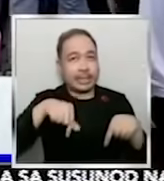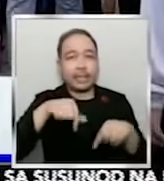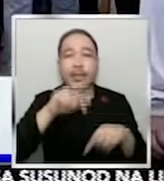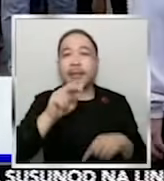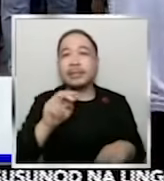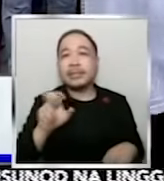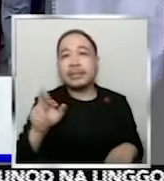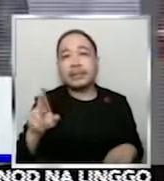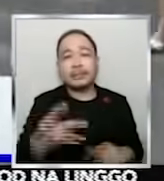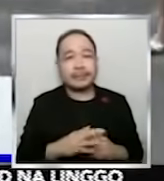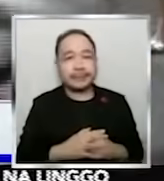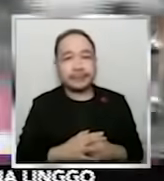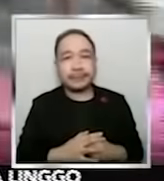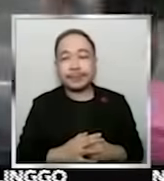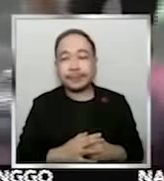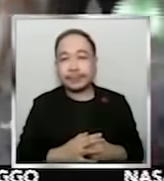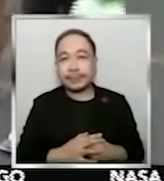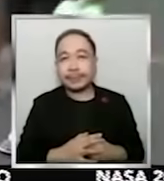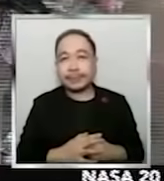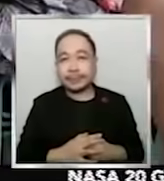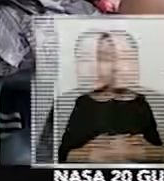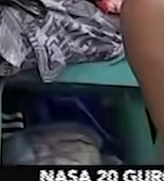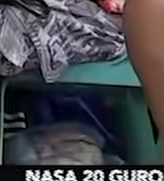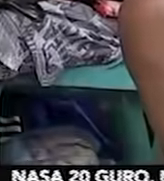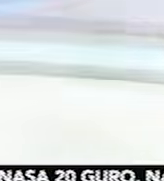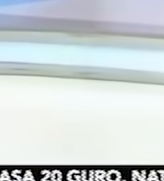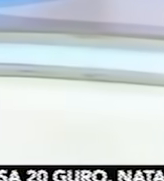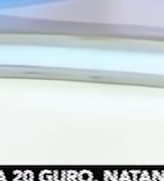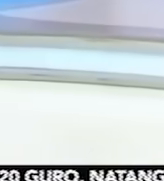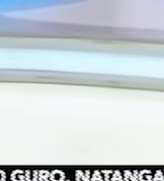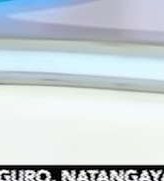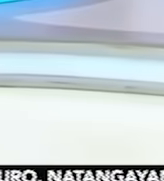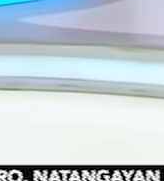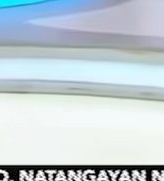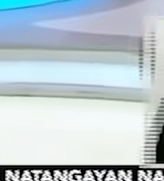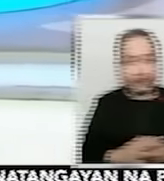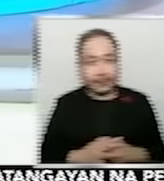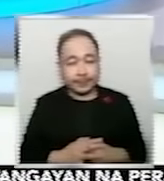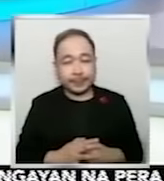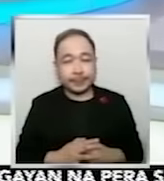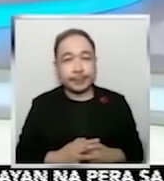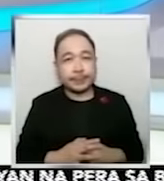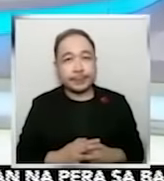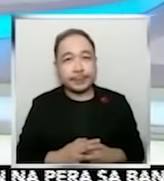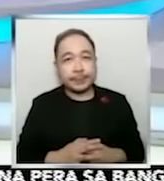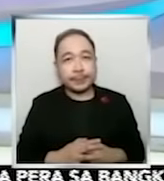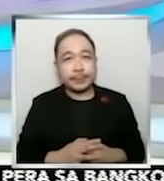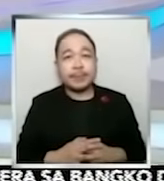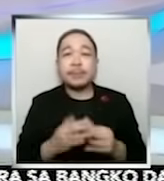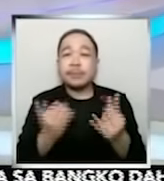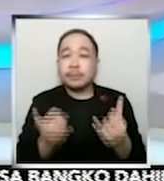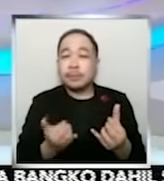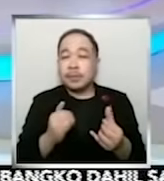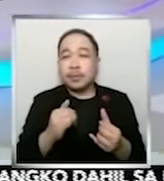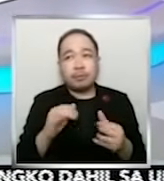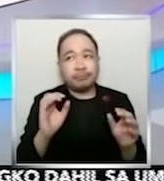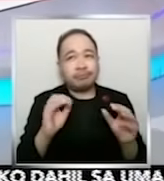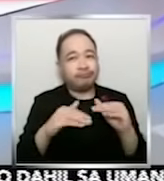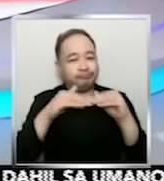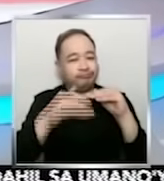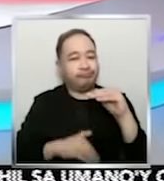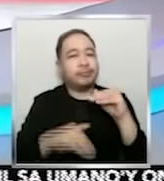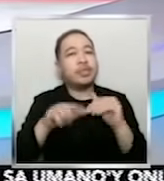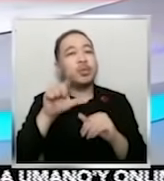Athena Imperial nakatutok, 24 oras. Wala na po sa 20,000 ang naitalang mga bagong kaso